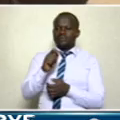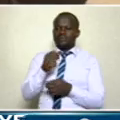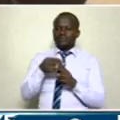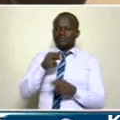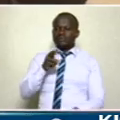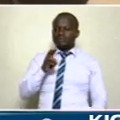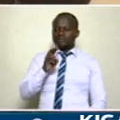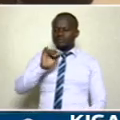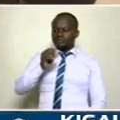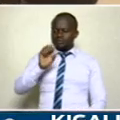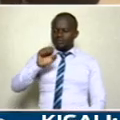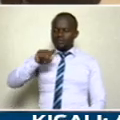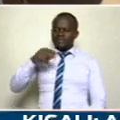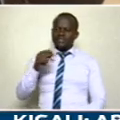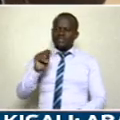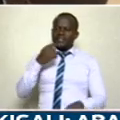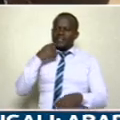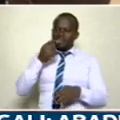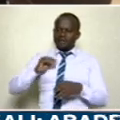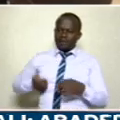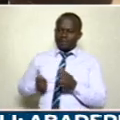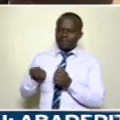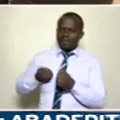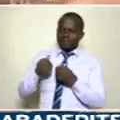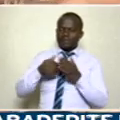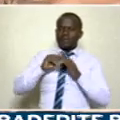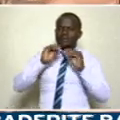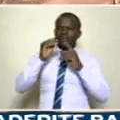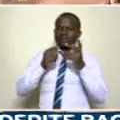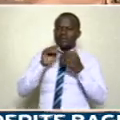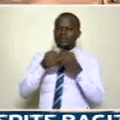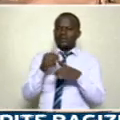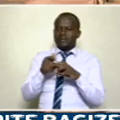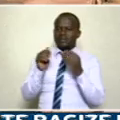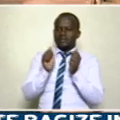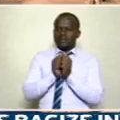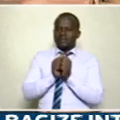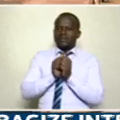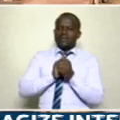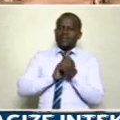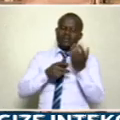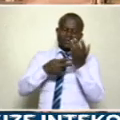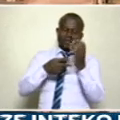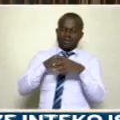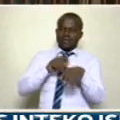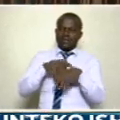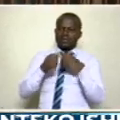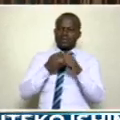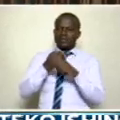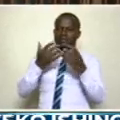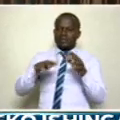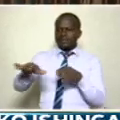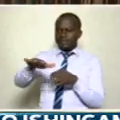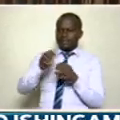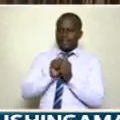Uwaje neza Josephine, avuga ko abagore n'abakobwa bahabwa amasomo atandukanye ndetse n'imyuga mu gihe cy'umwaka bazahamara. Kubafasha